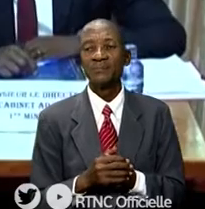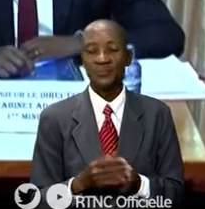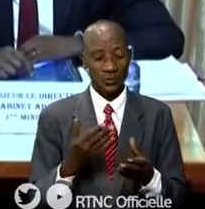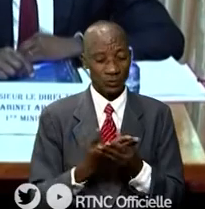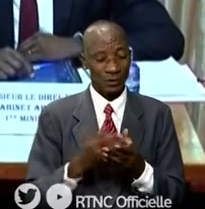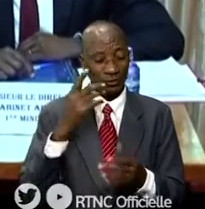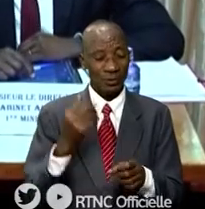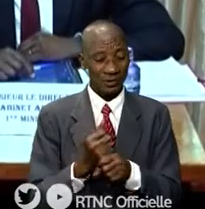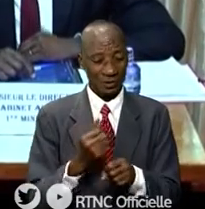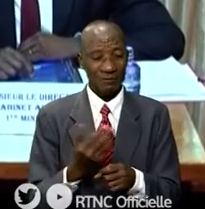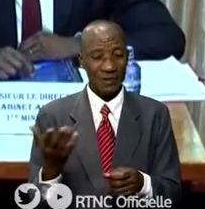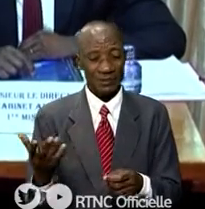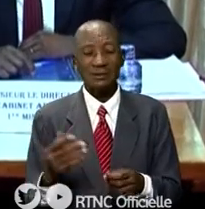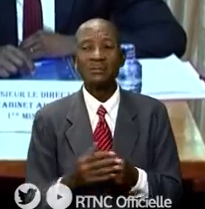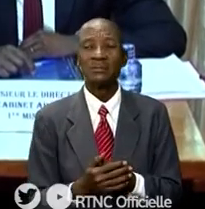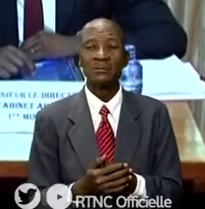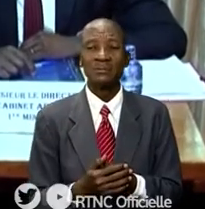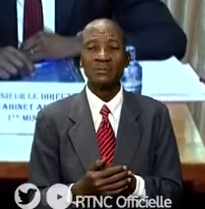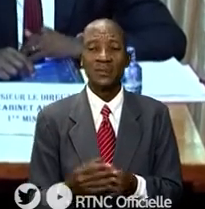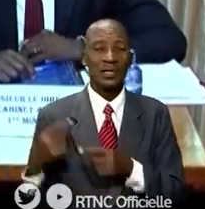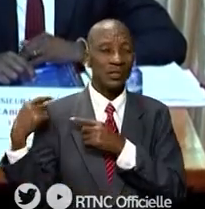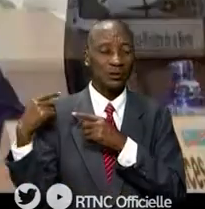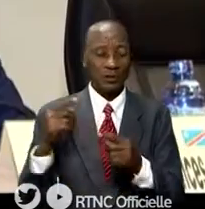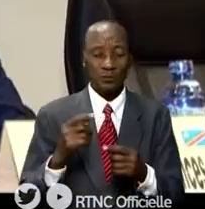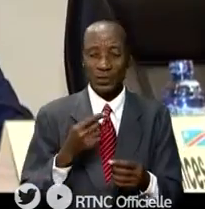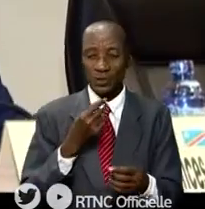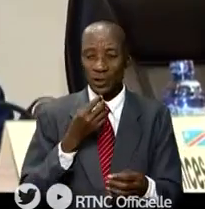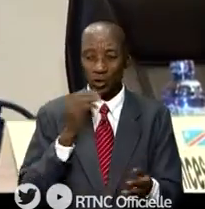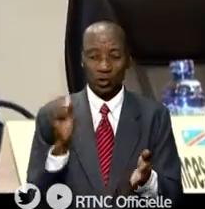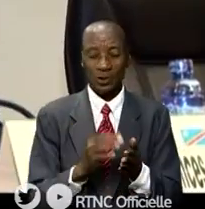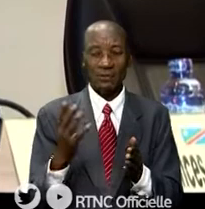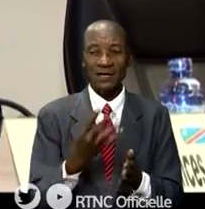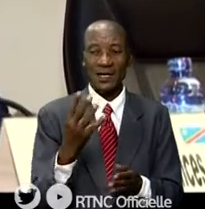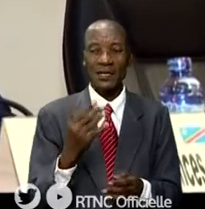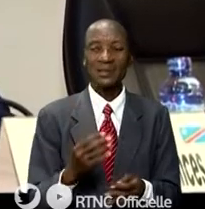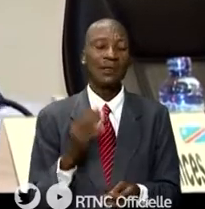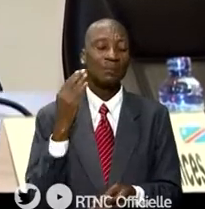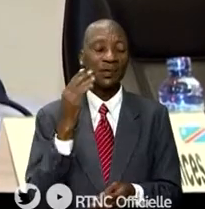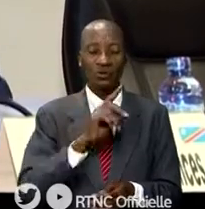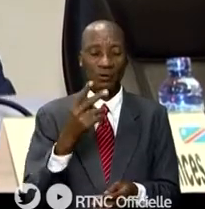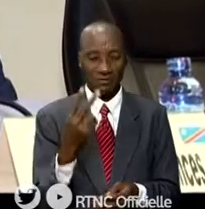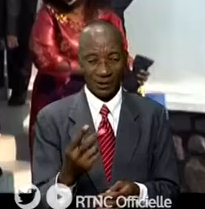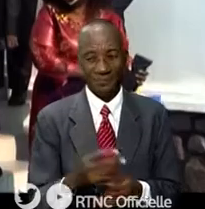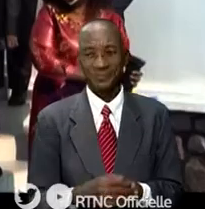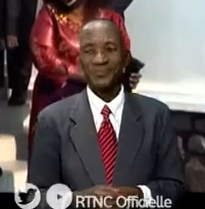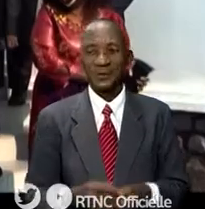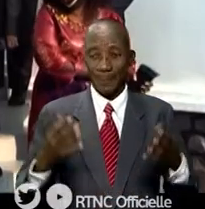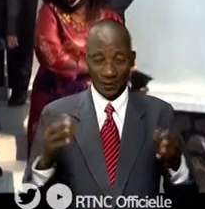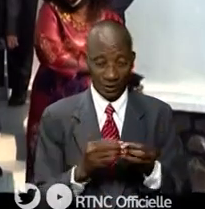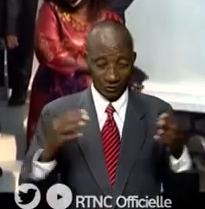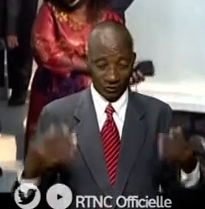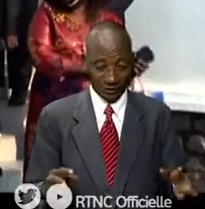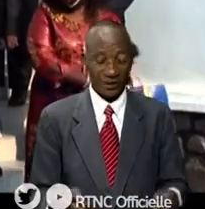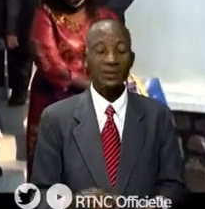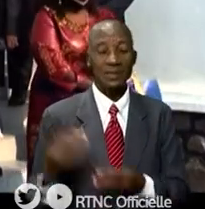reprenant 100 mesures prises depuis l'ordonnance du 24 mars 2020. Nous avons échangé sur le domaine